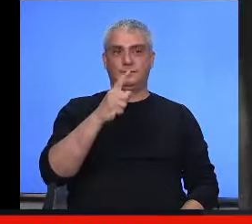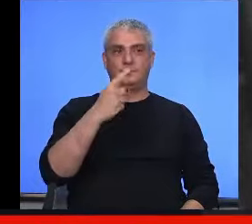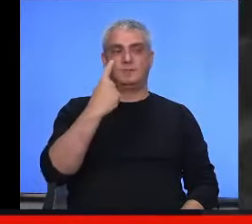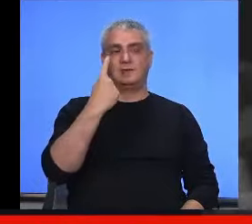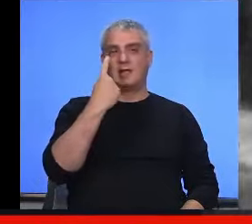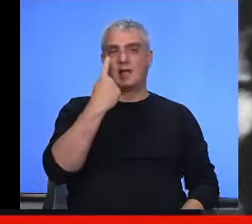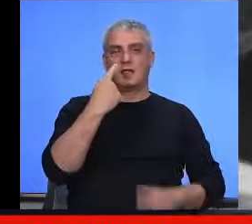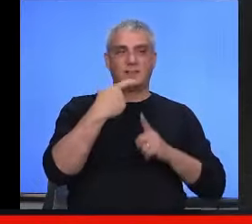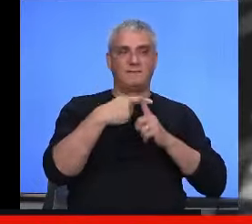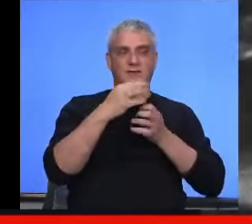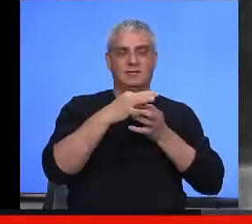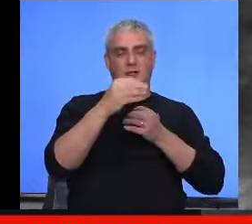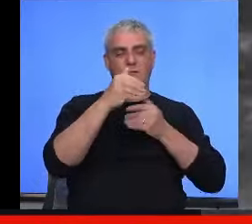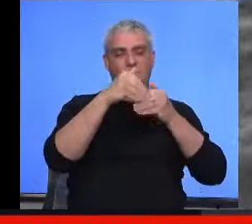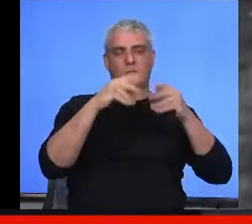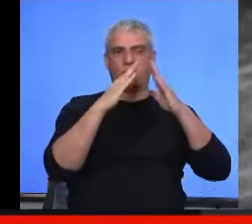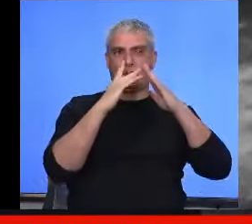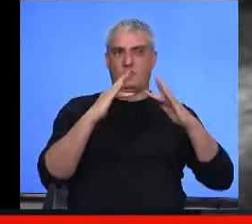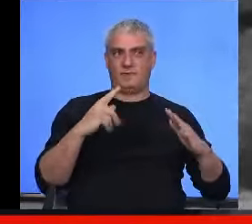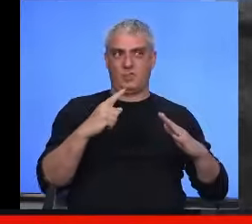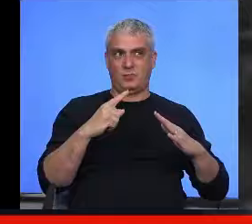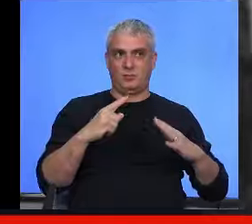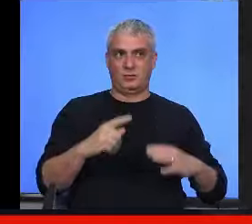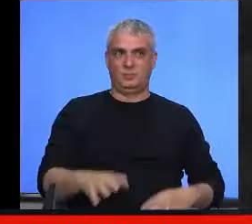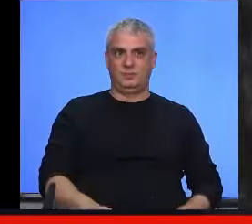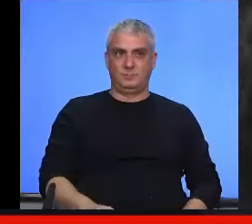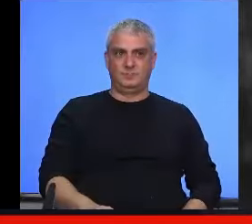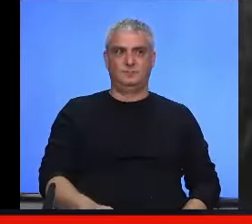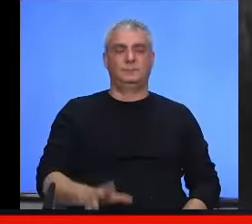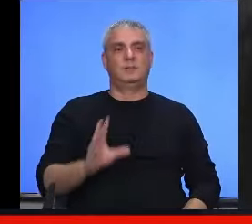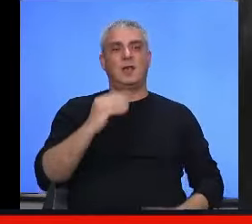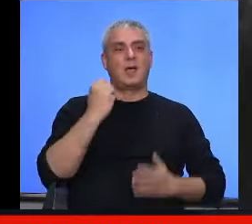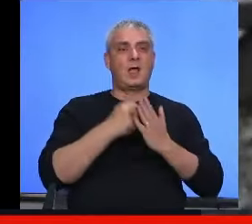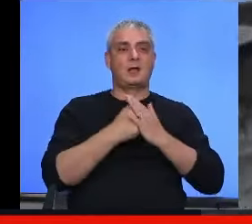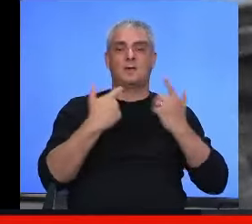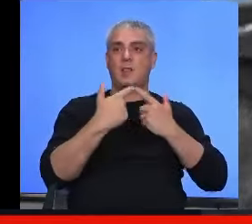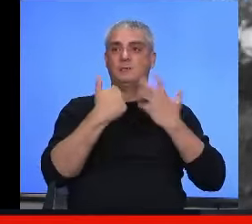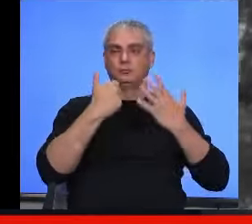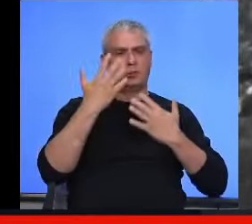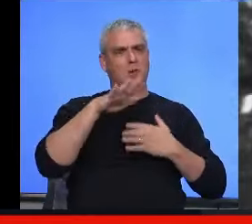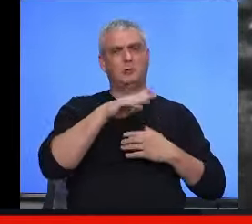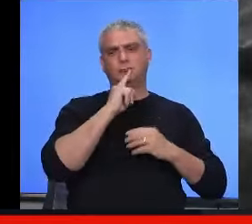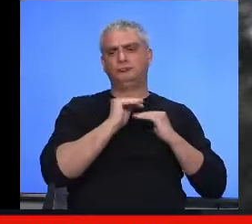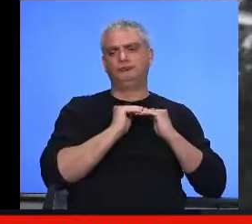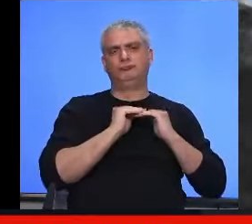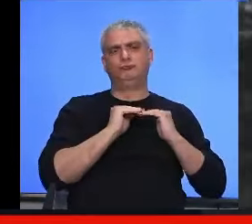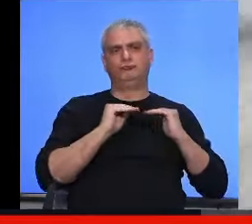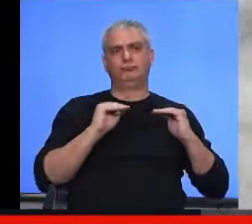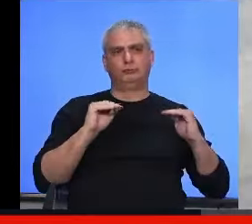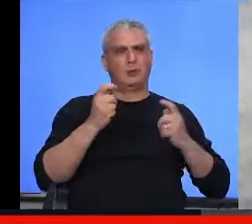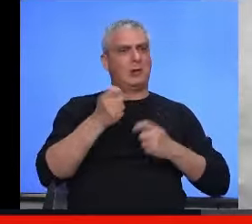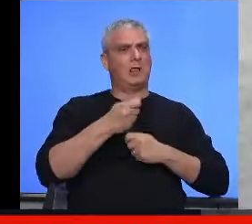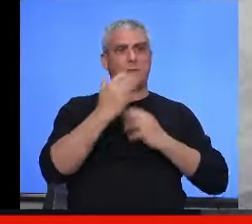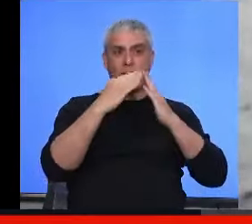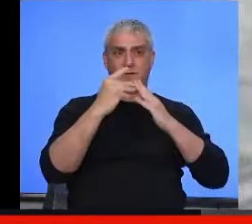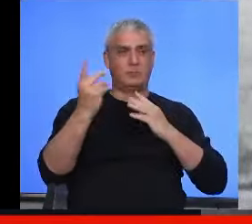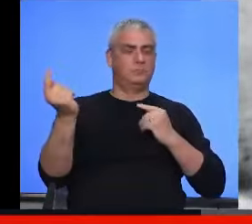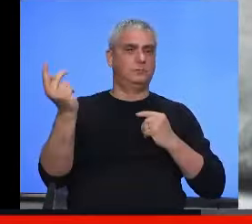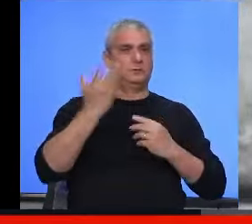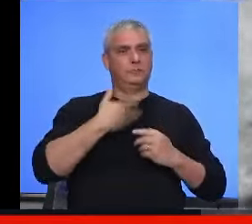מרוחקת כקילומטר וחצי מן הגבול הלבנוני. עד מלחמת ששת הימים היה אזור שקט, וחקלאים לבנונים